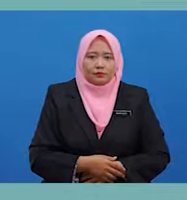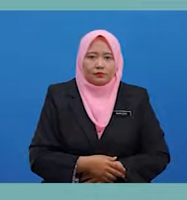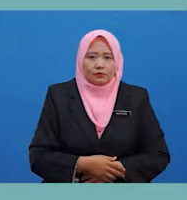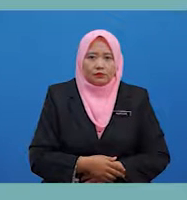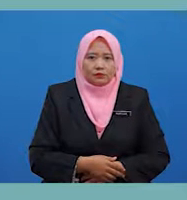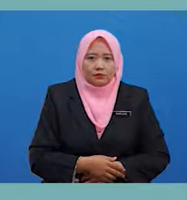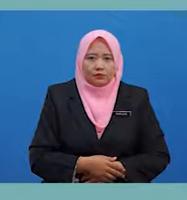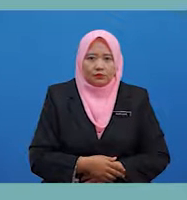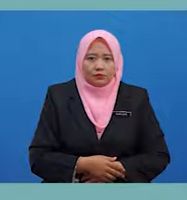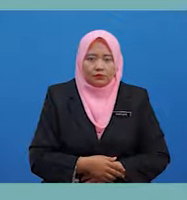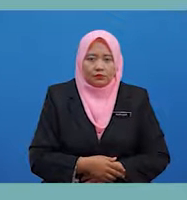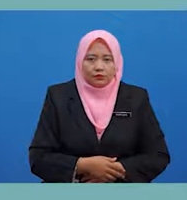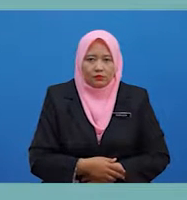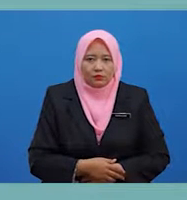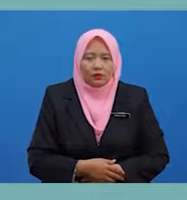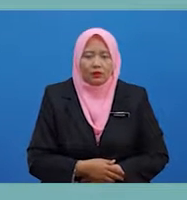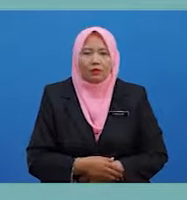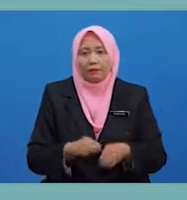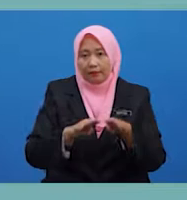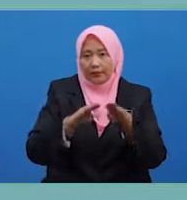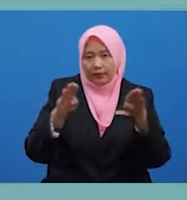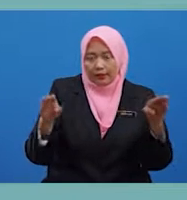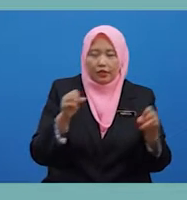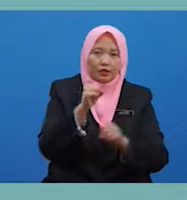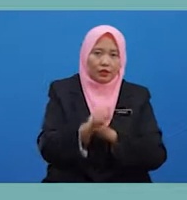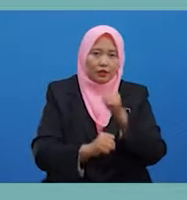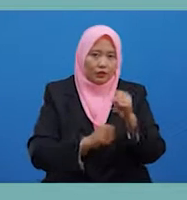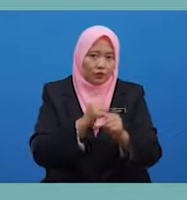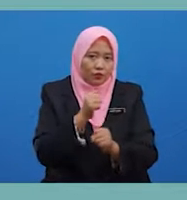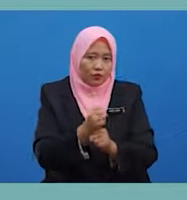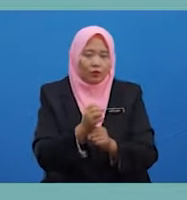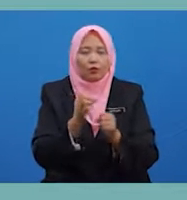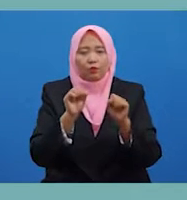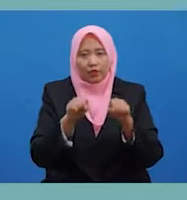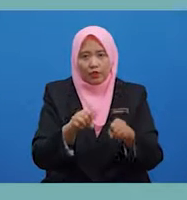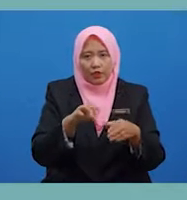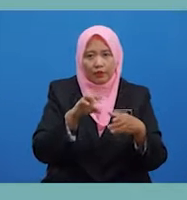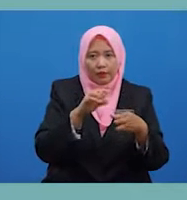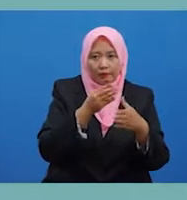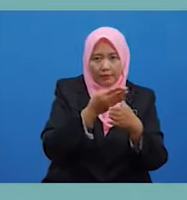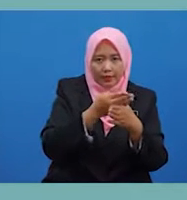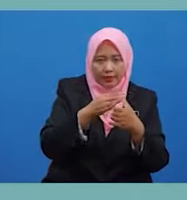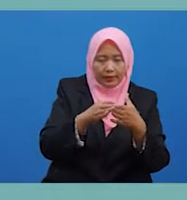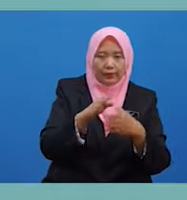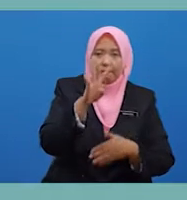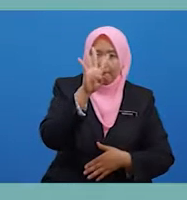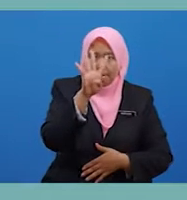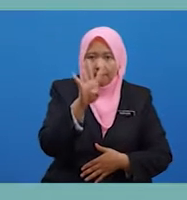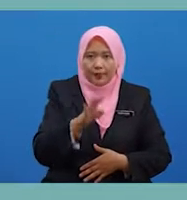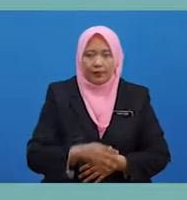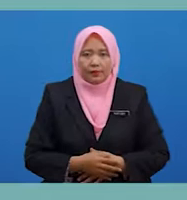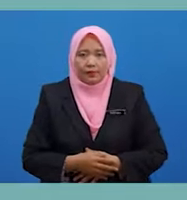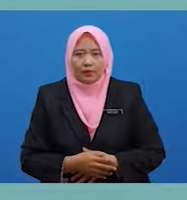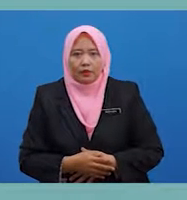Kesimpulannya, bandingan antara tahun boleh dibahagikan kepada 4 kategori, iaitu